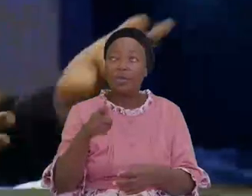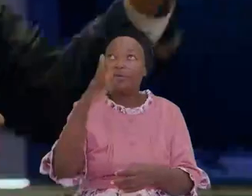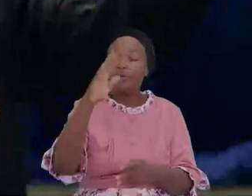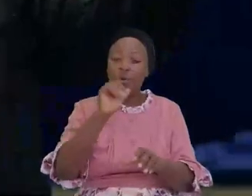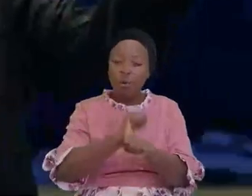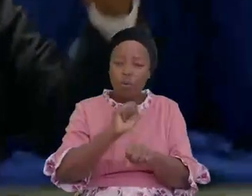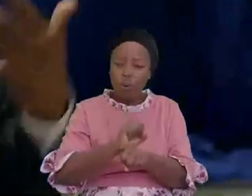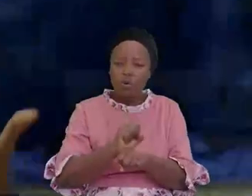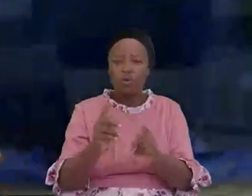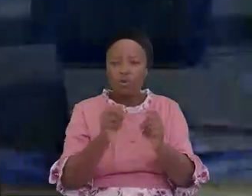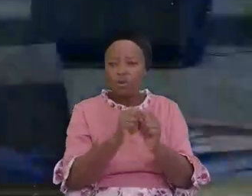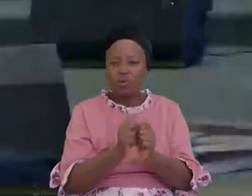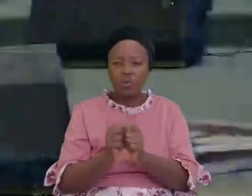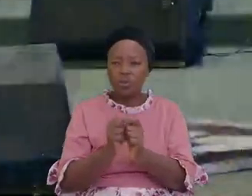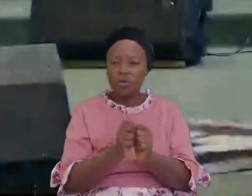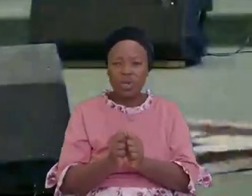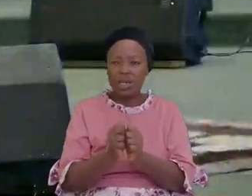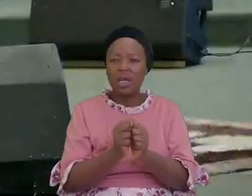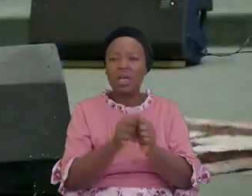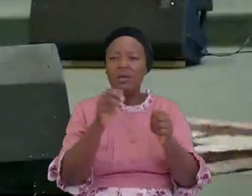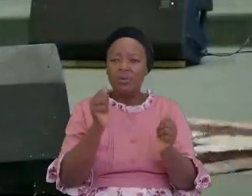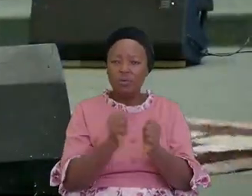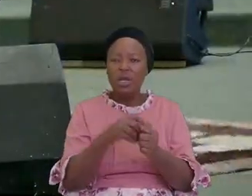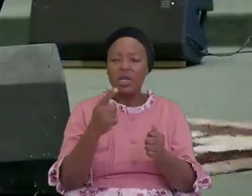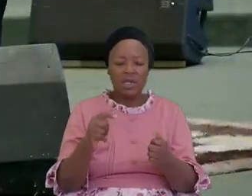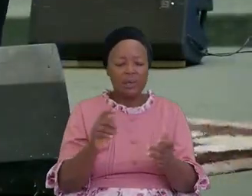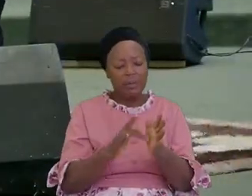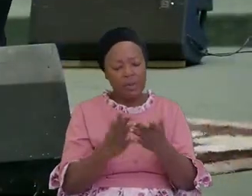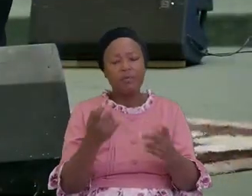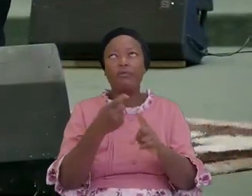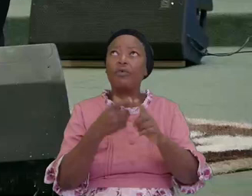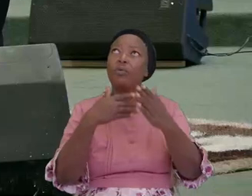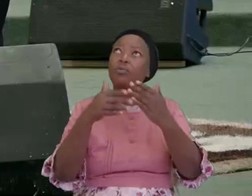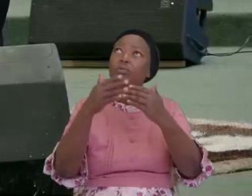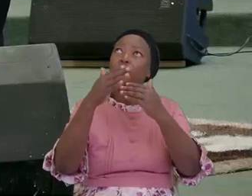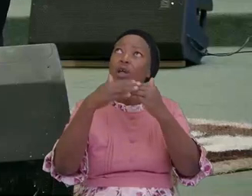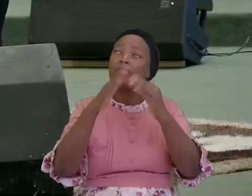L'esprit de Dieu agit avec les écritures venant de Dieu.